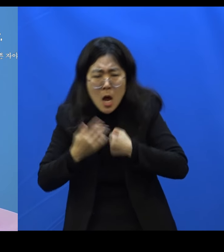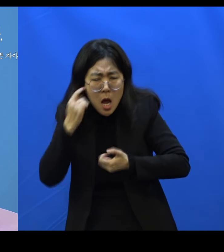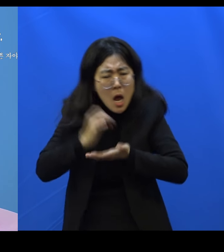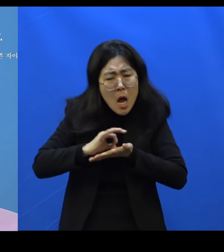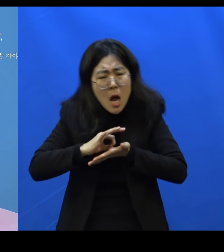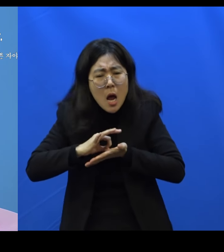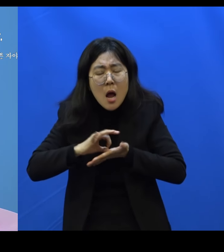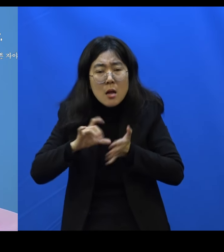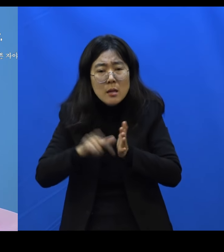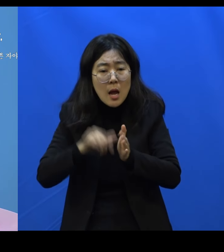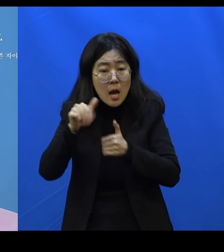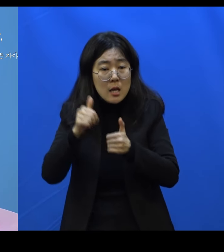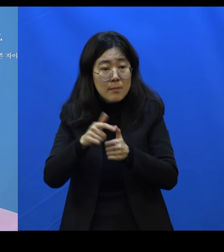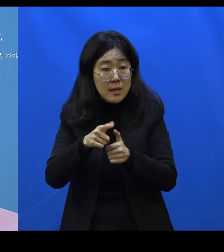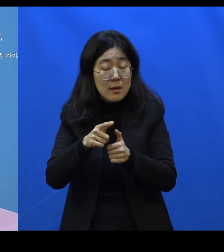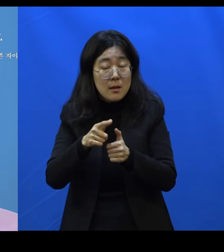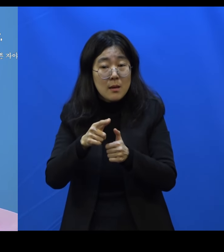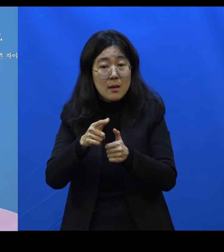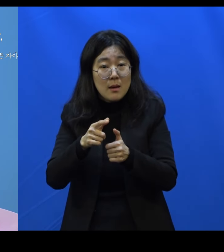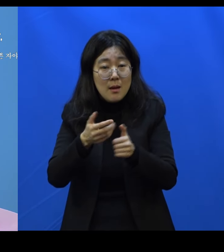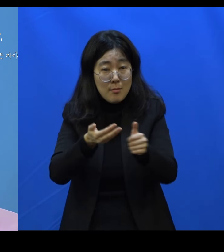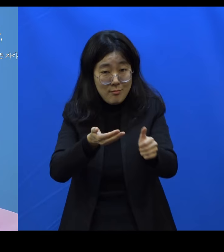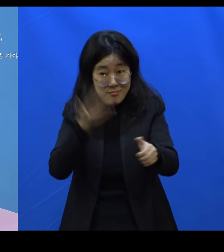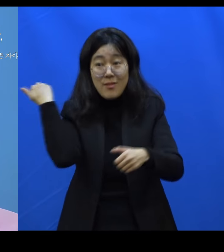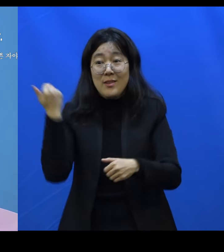그때 하나님은 우리에게 새 힘을 주세요.